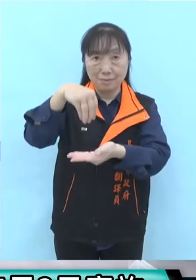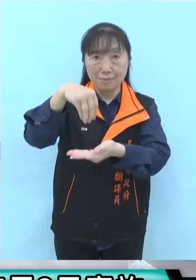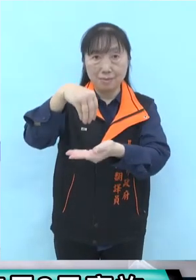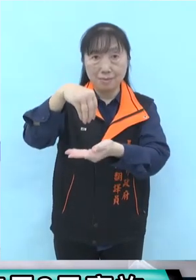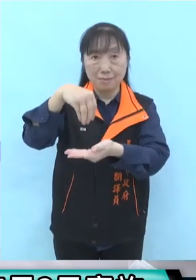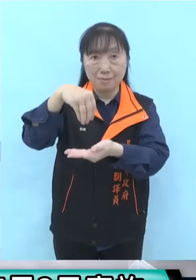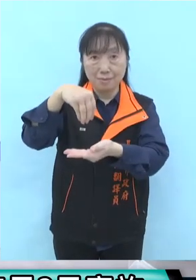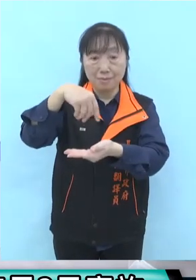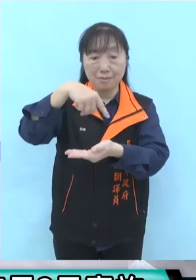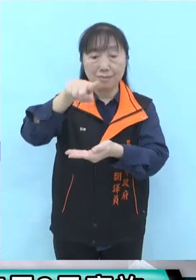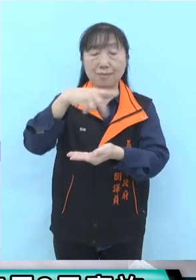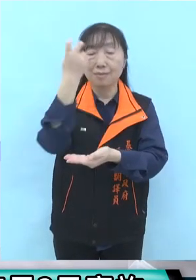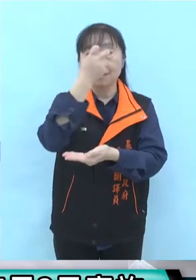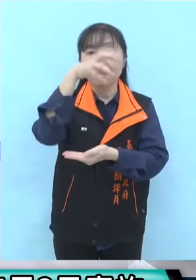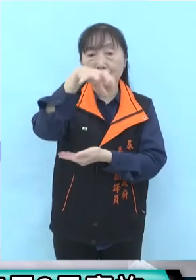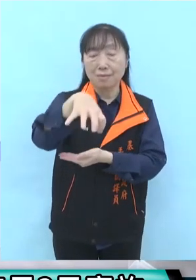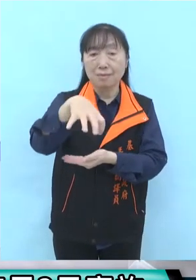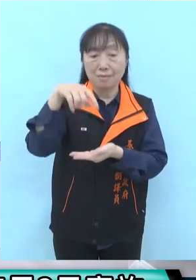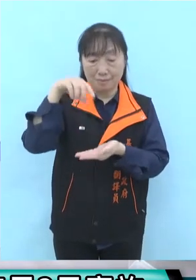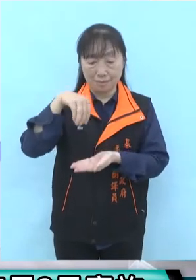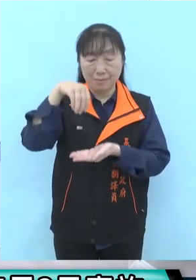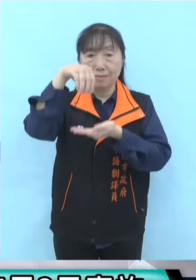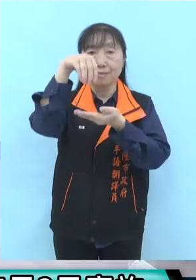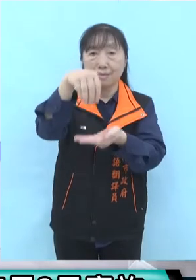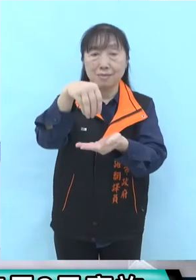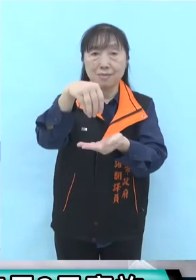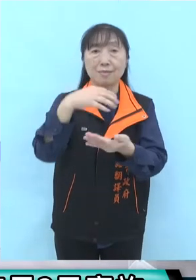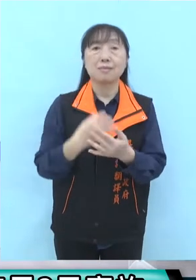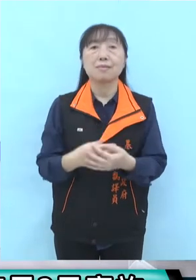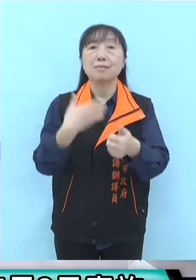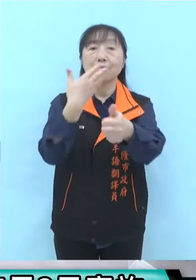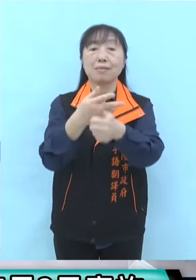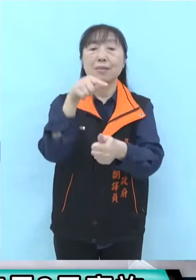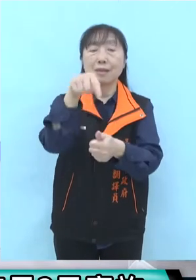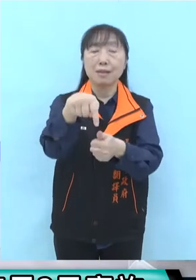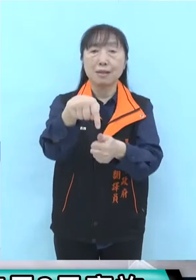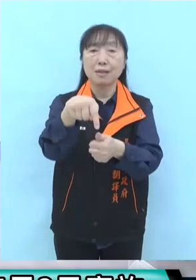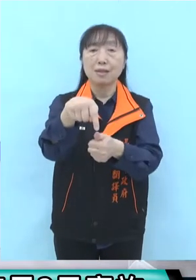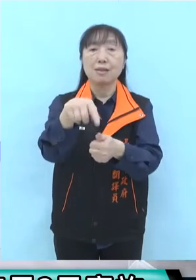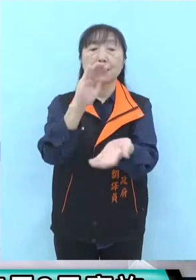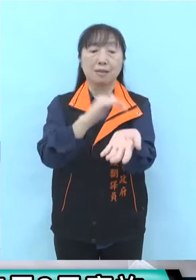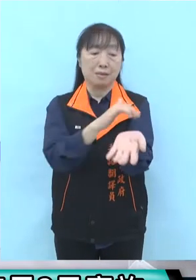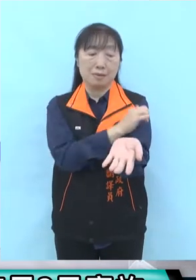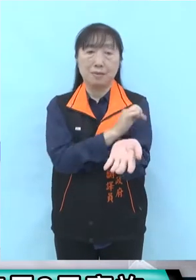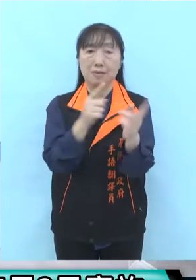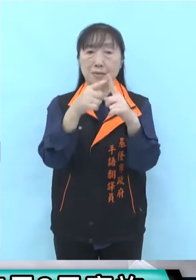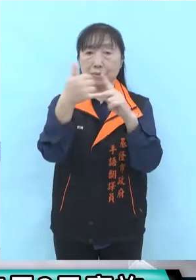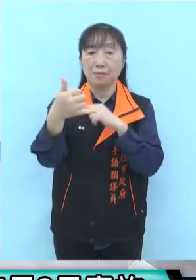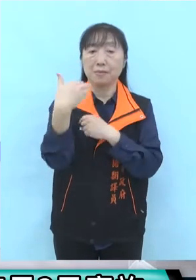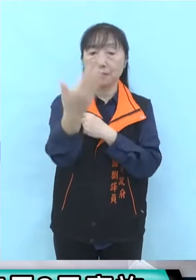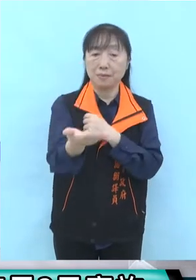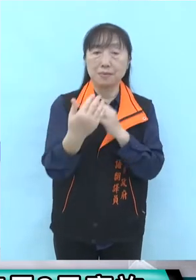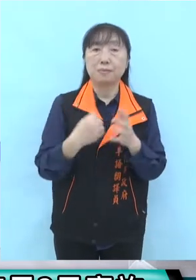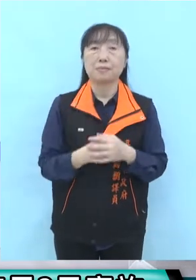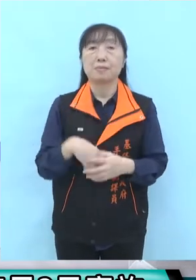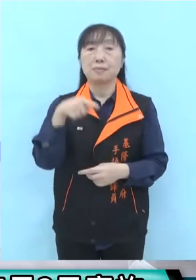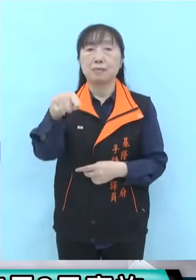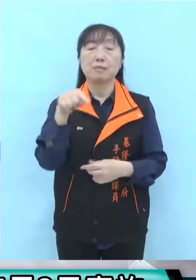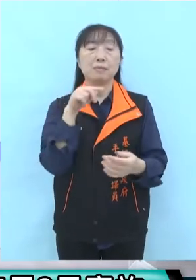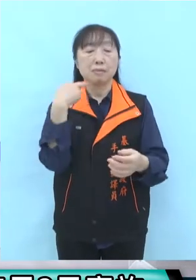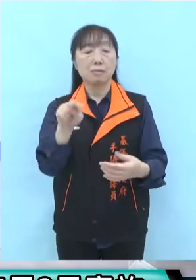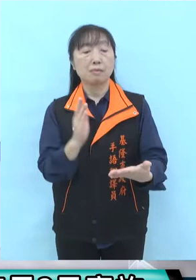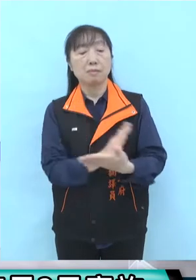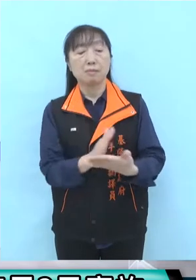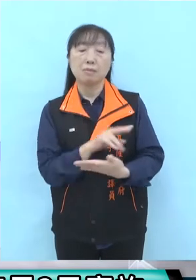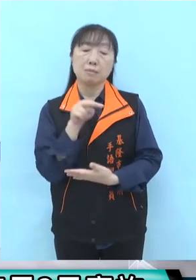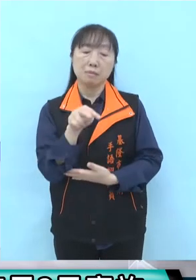个筛检站，把这个夹链袋呢，这个交给我们的医护人员，然后来判定，你的